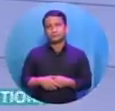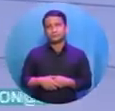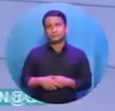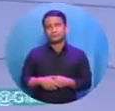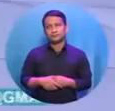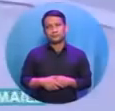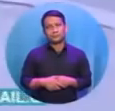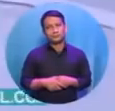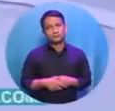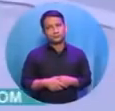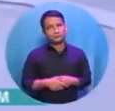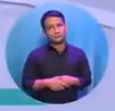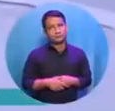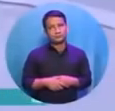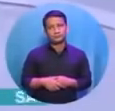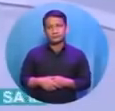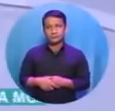Hello?